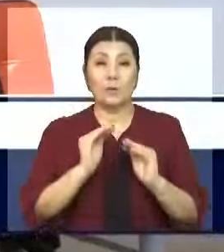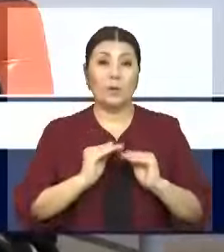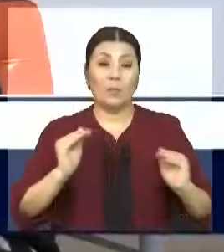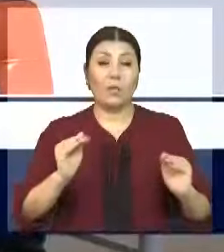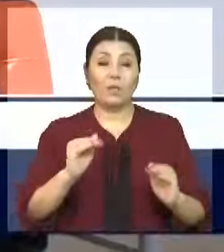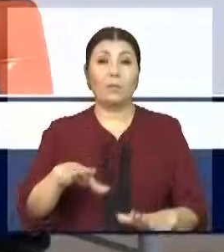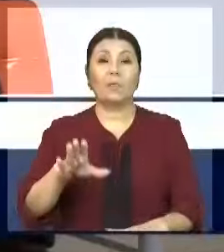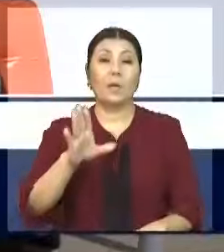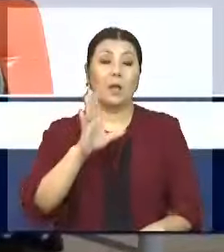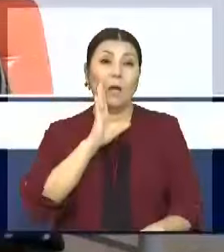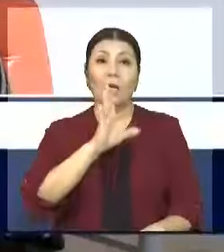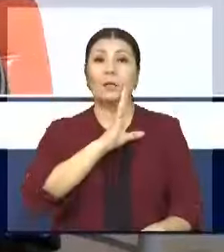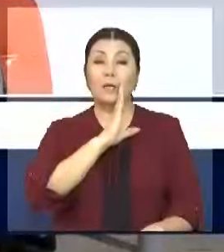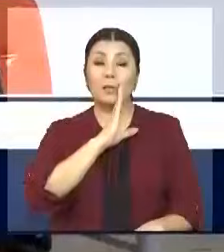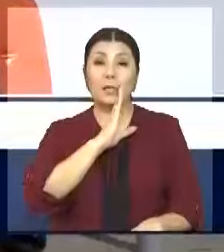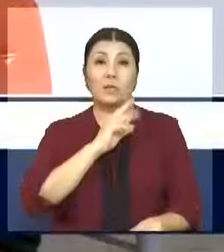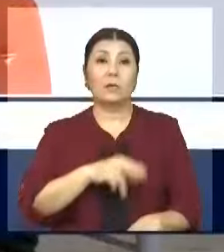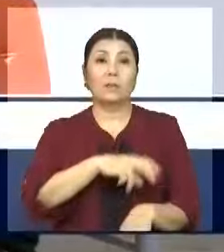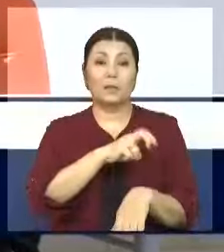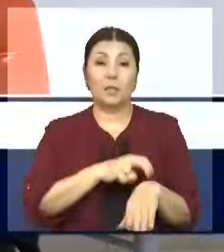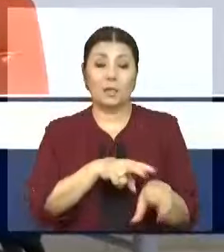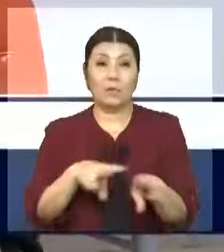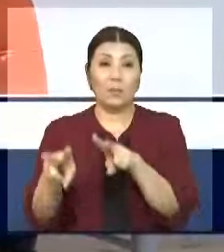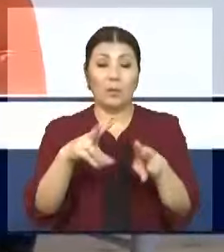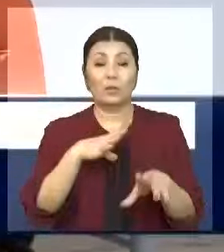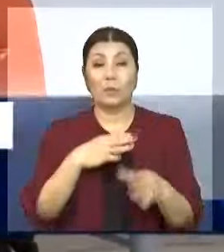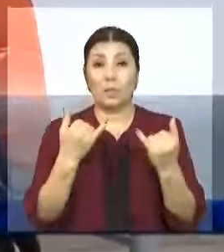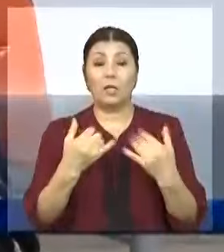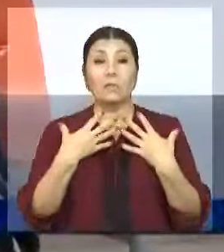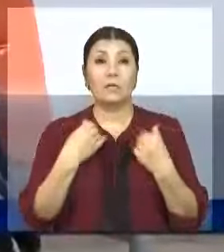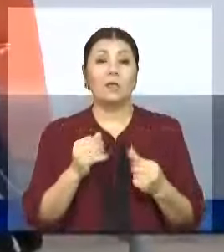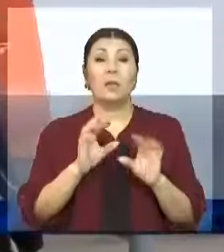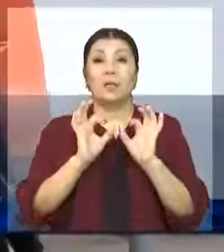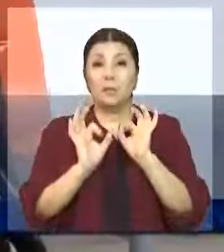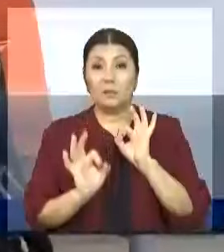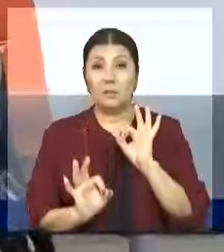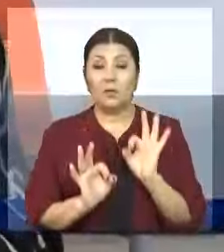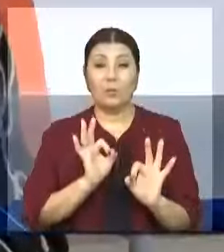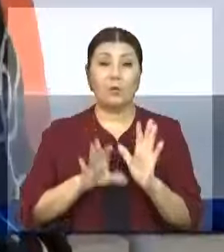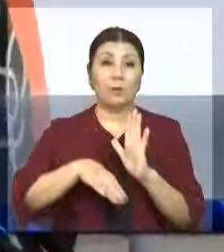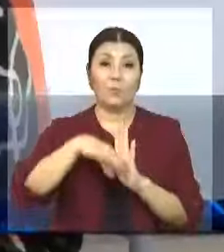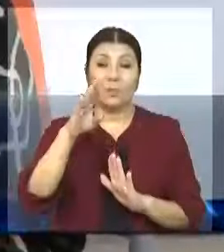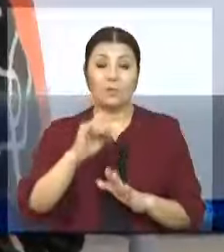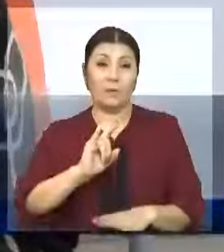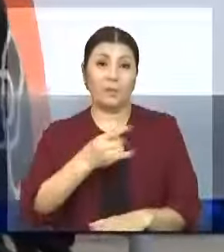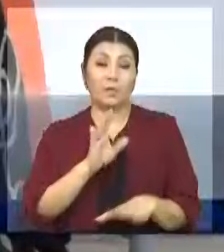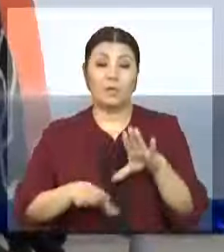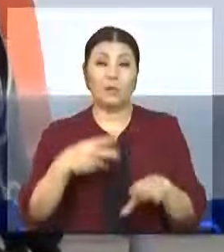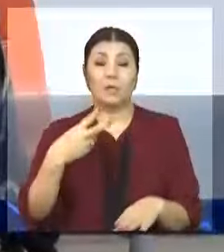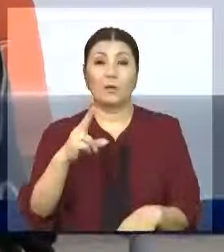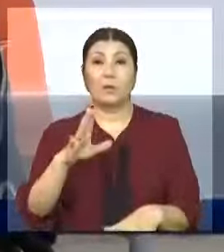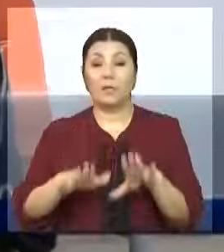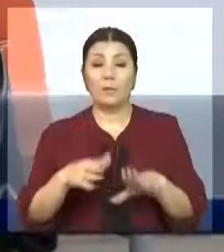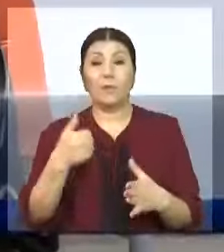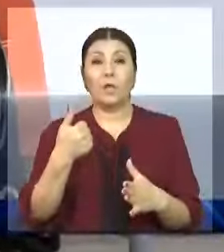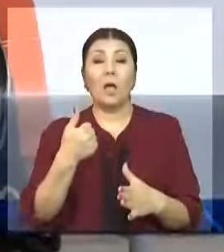мен жас атана дәрігерлердің бақылауында болды. Қазір олардың денсаулығында ешқандай кінәрат жоқ. Сәбилердің салмағы 2 келі